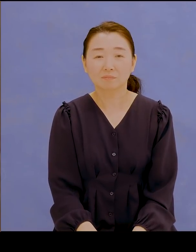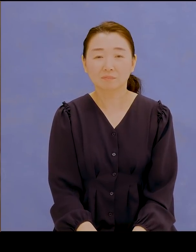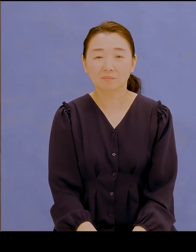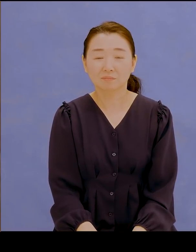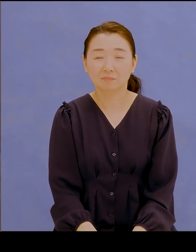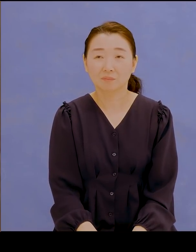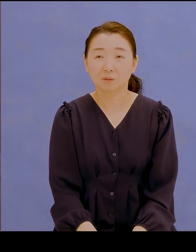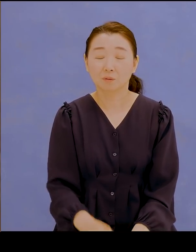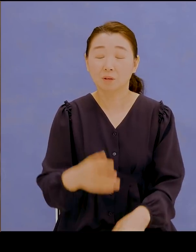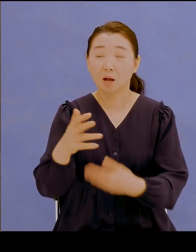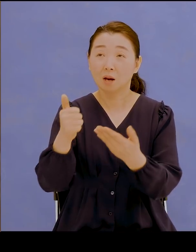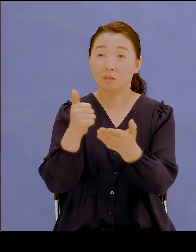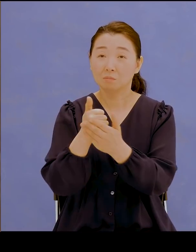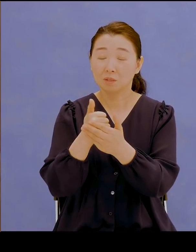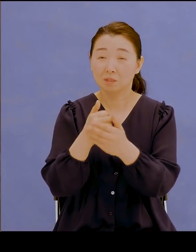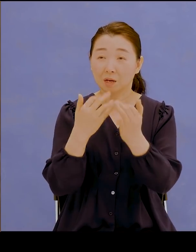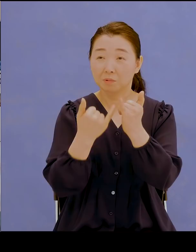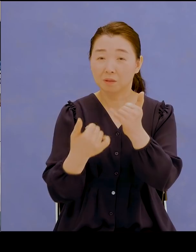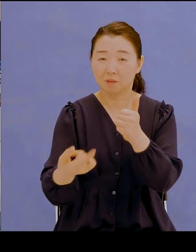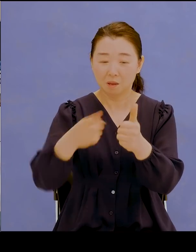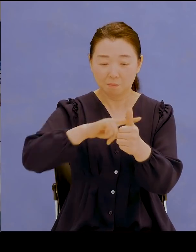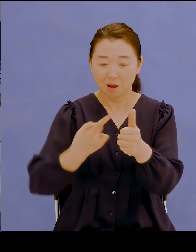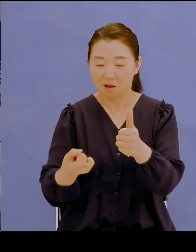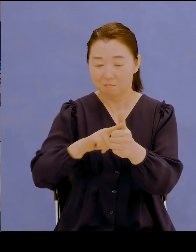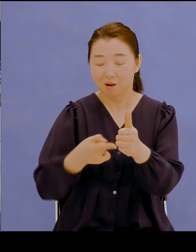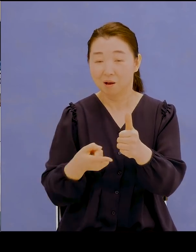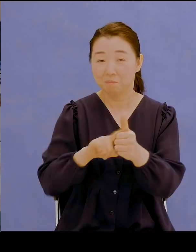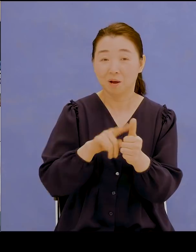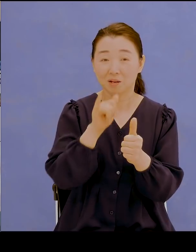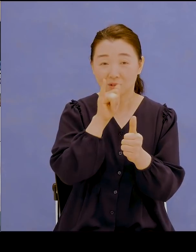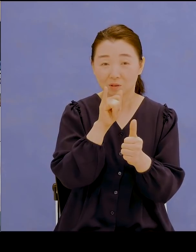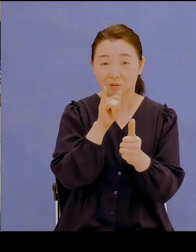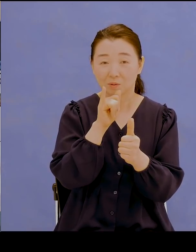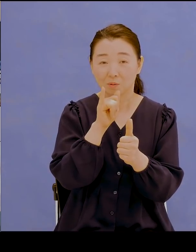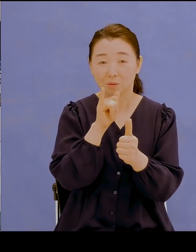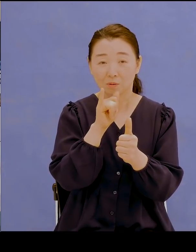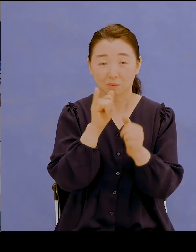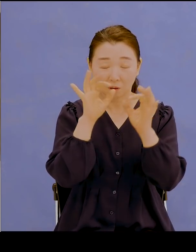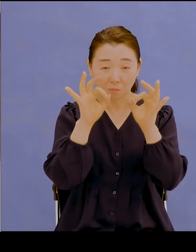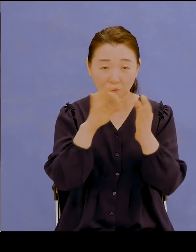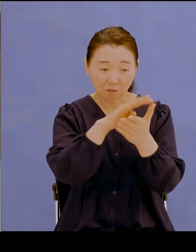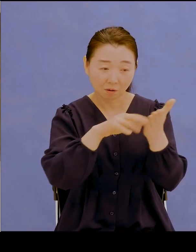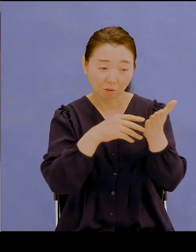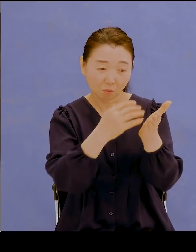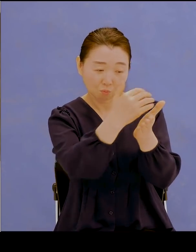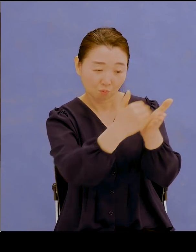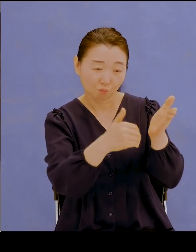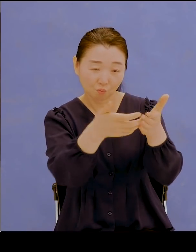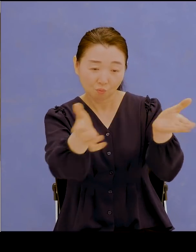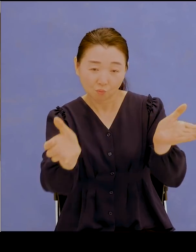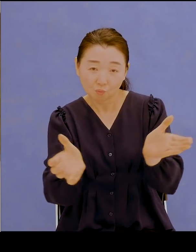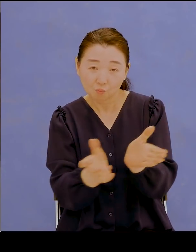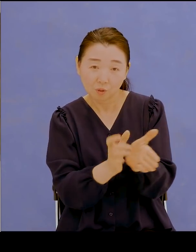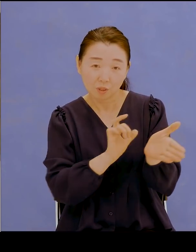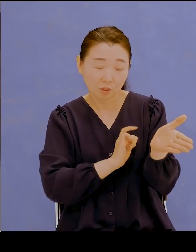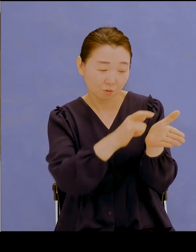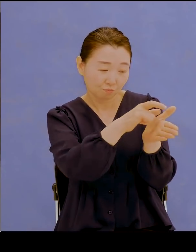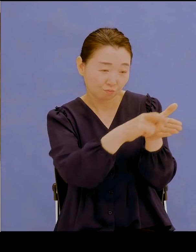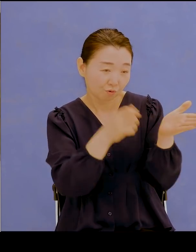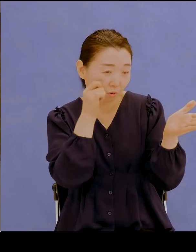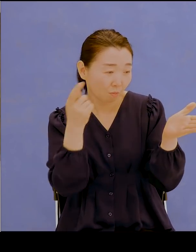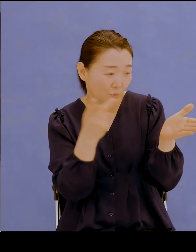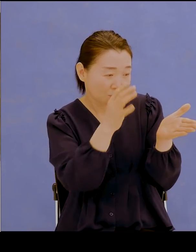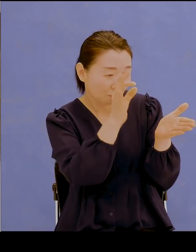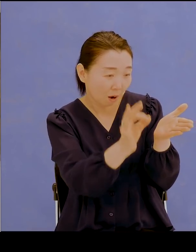그 자석처럼 착착 붙여주셨잖아요. 네네. 나중에 제가 어느 때 이렇게 우리 교구 이렇게 그